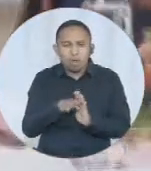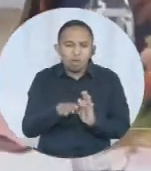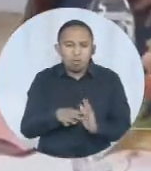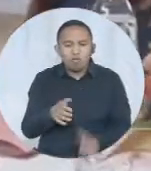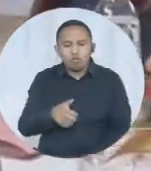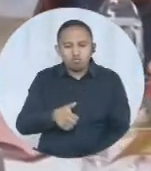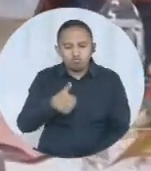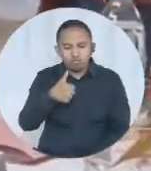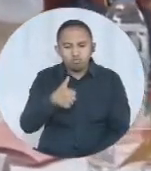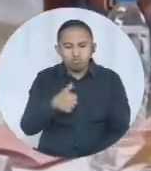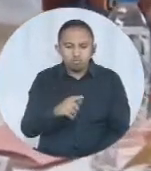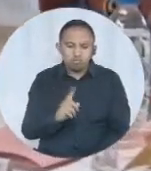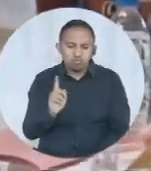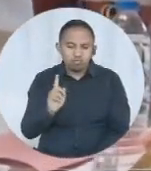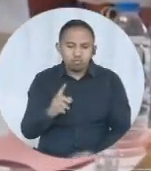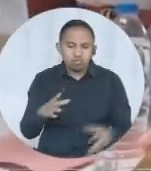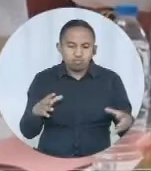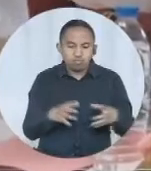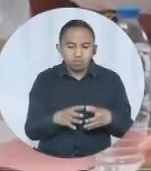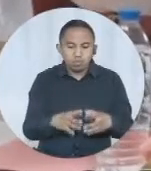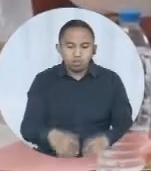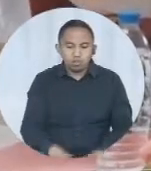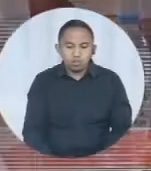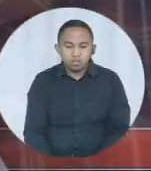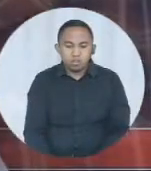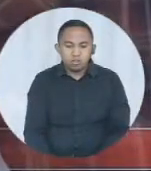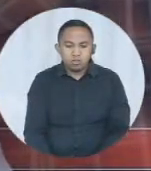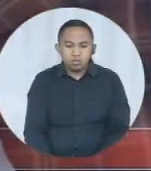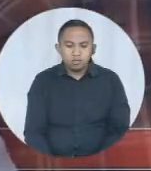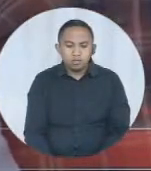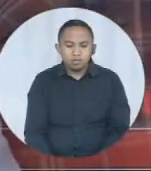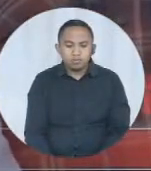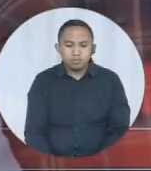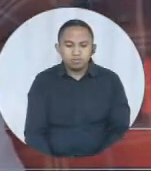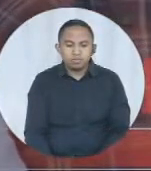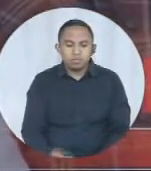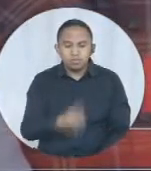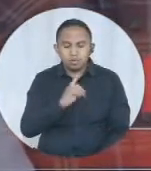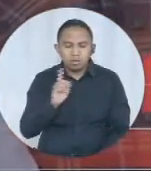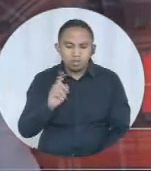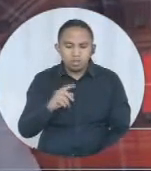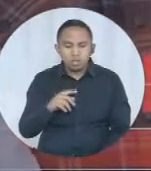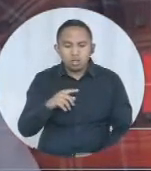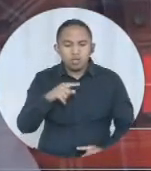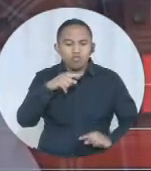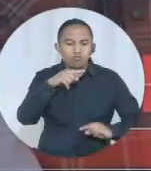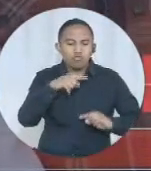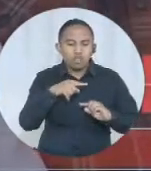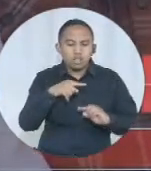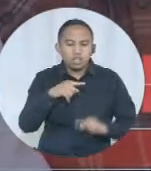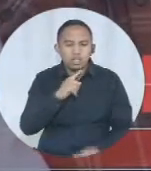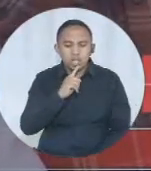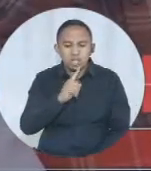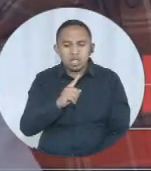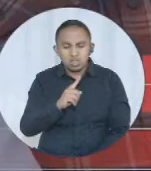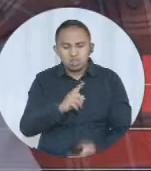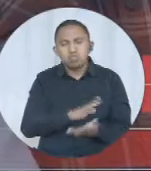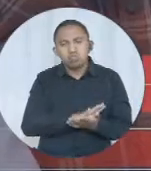hamafisin'ireo mpiray tonakafo ao amin'ny TGV Mapara. Ny azonay amin'ny tinana azy amin'ny teny tsotra dia